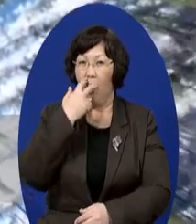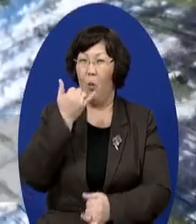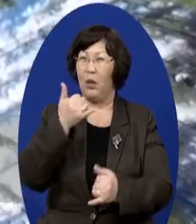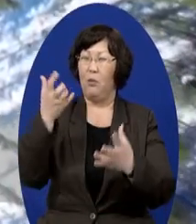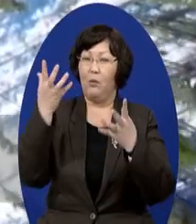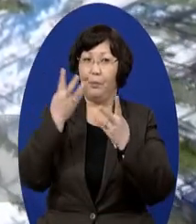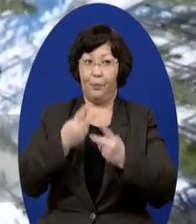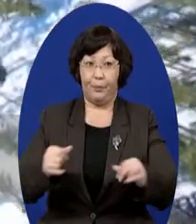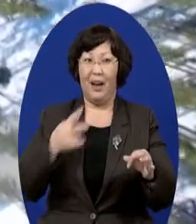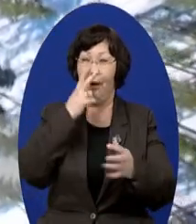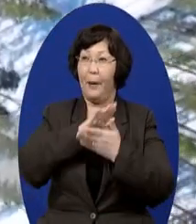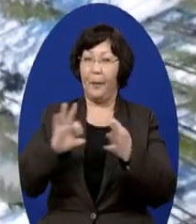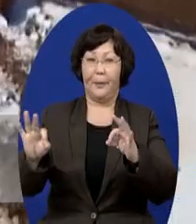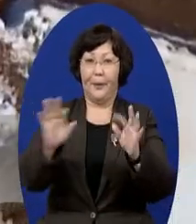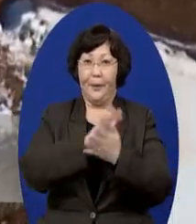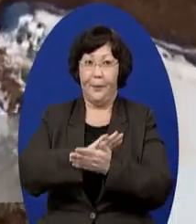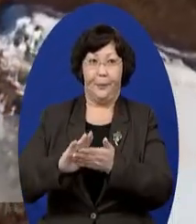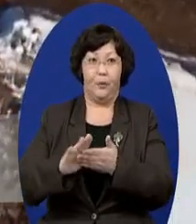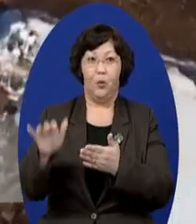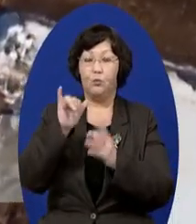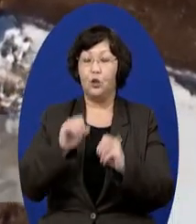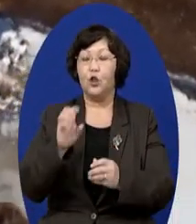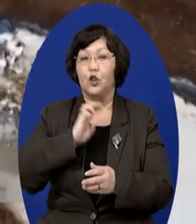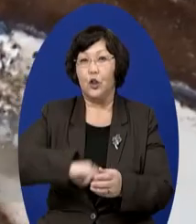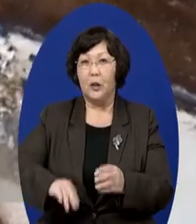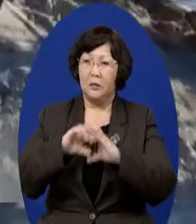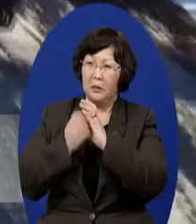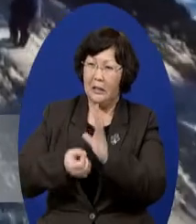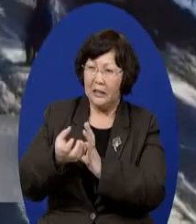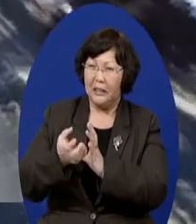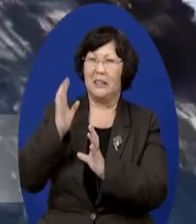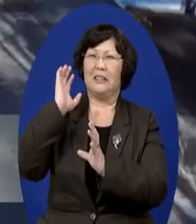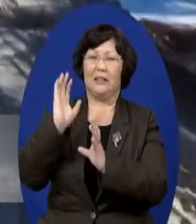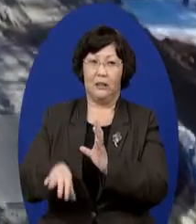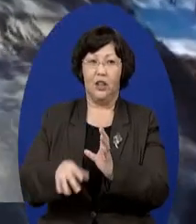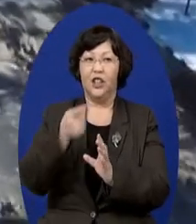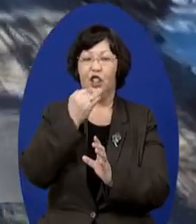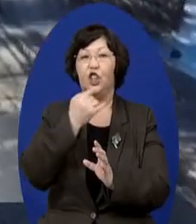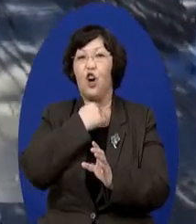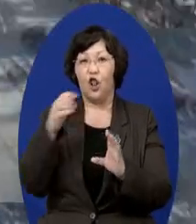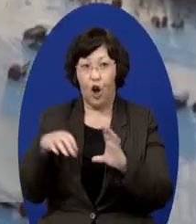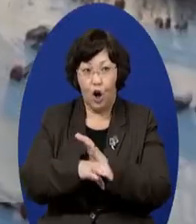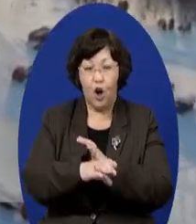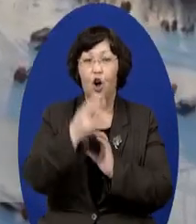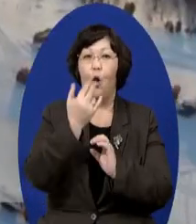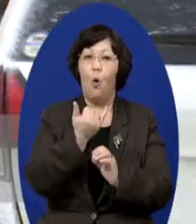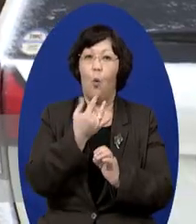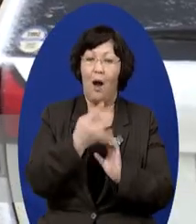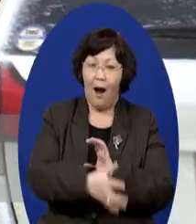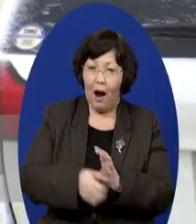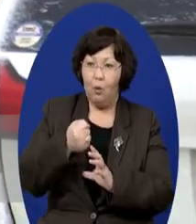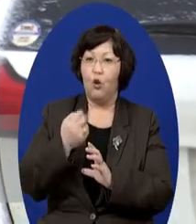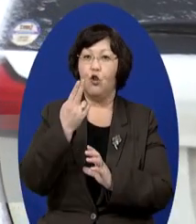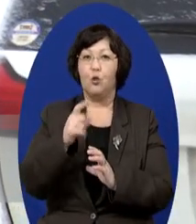салж агаарын бохирдлгүй улс болохын тулд сайжруулсан түш гэхээс илүүтэй хийн хоолой цүмийн эрчим хүчний үйлдвэрлэлийг